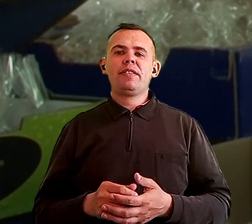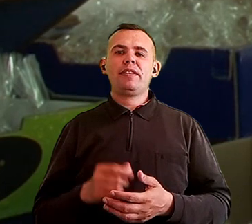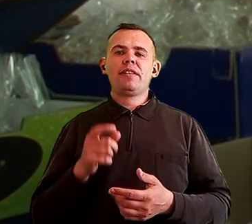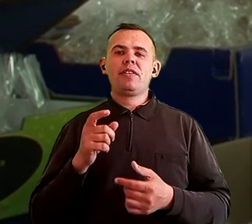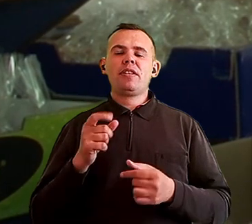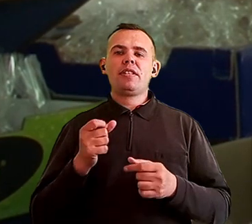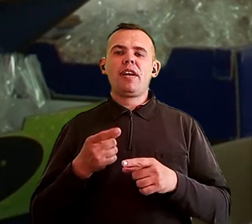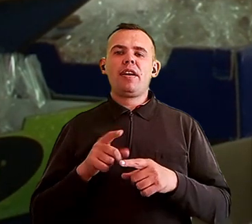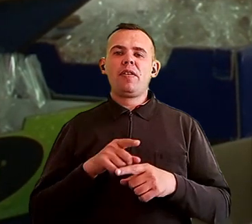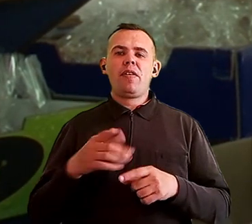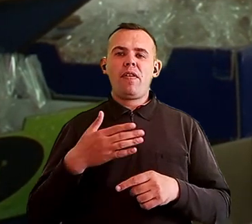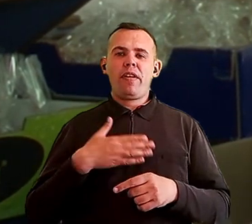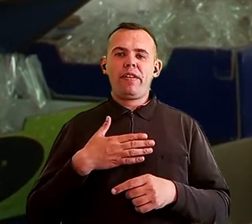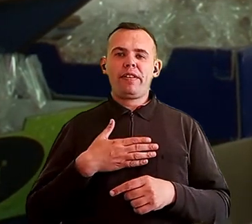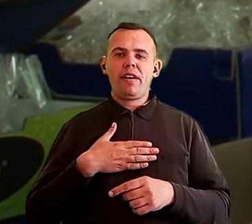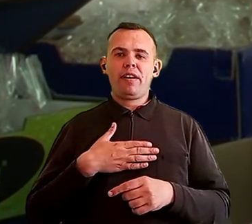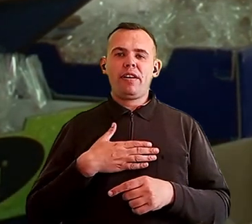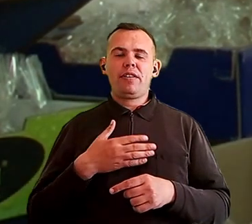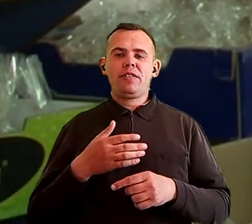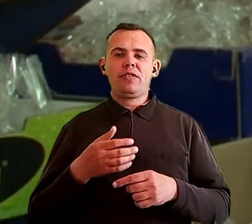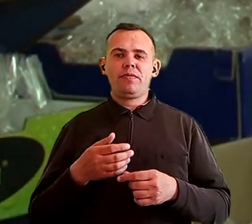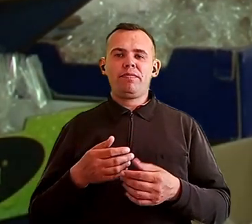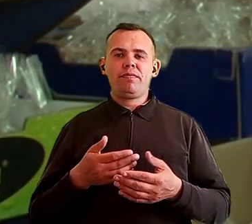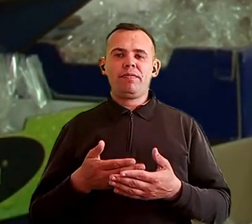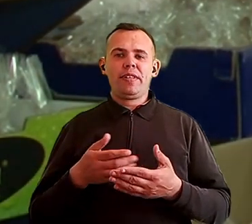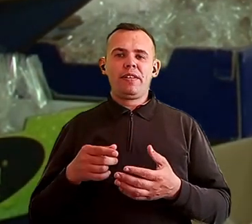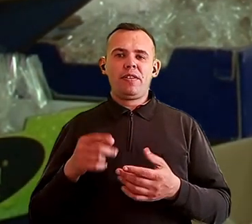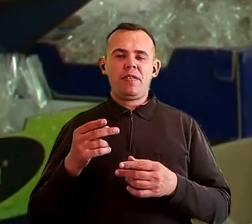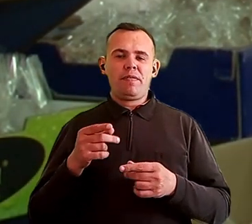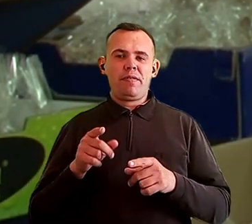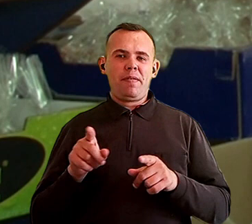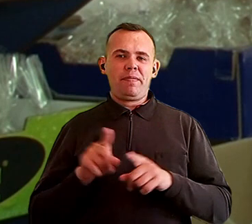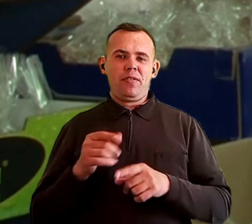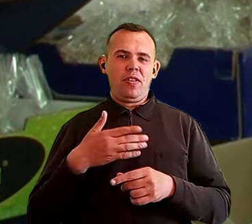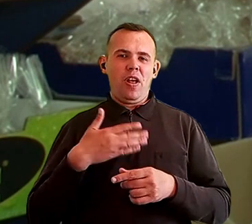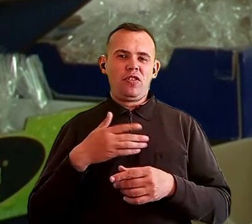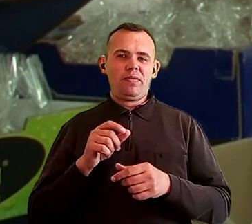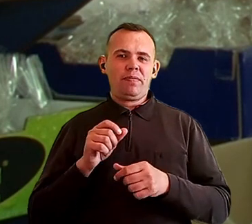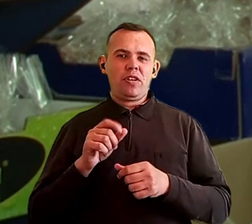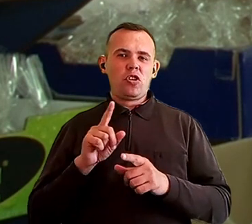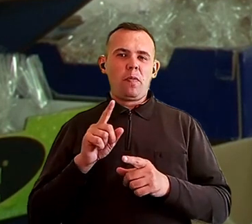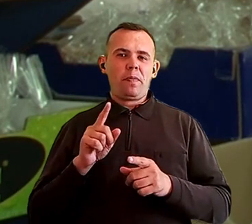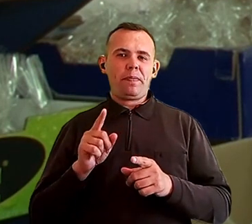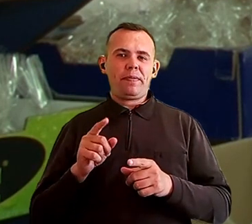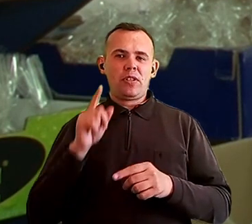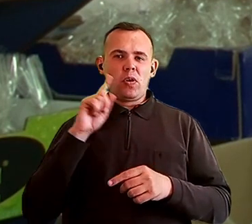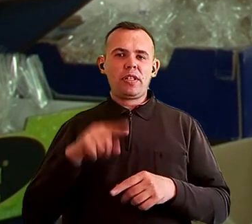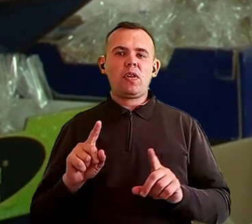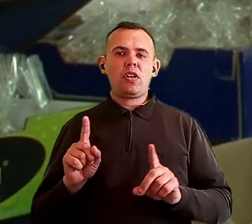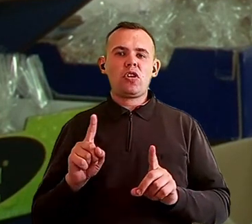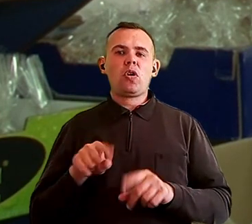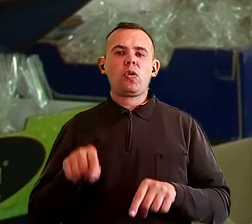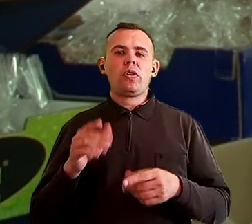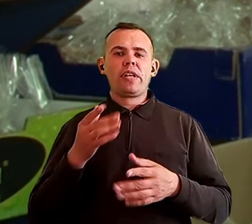наша галузева профспілка, тут працює, тому зрозуміло, що ми знали, що тут якісно